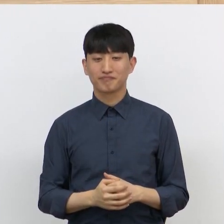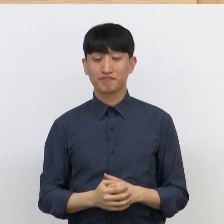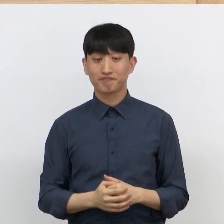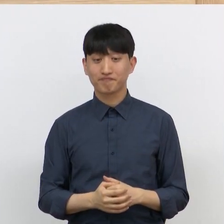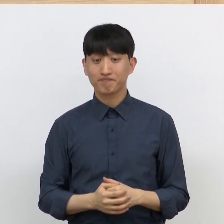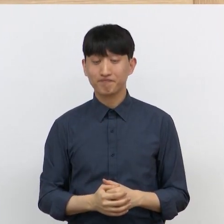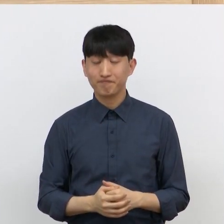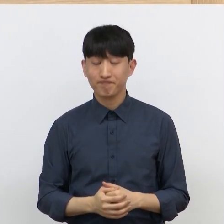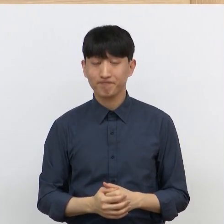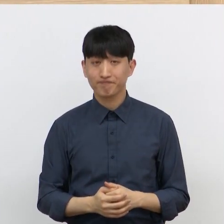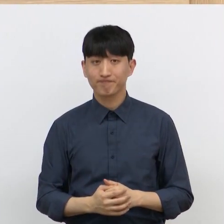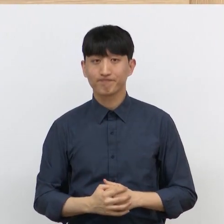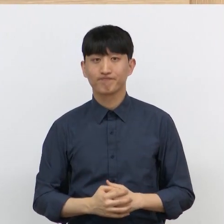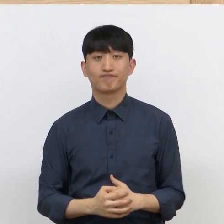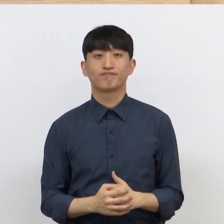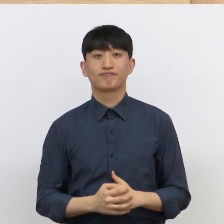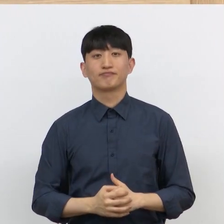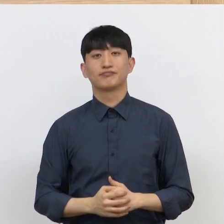제가